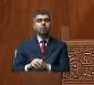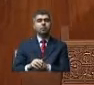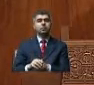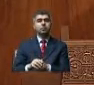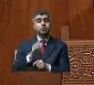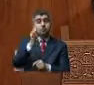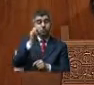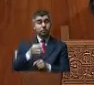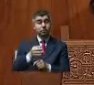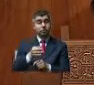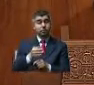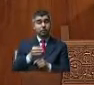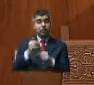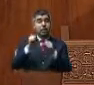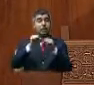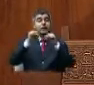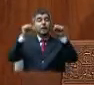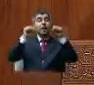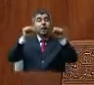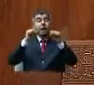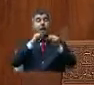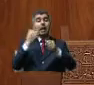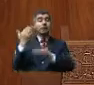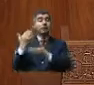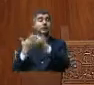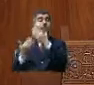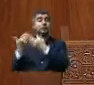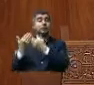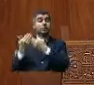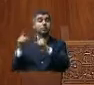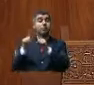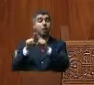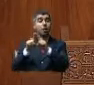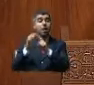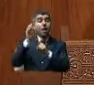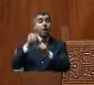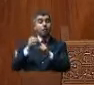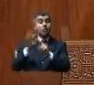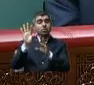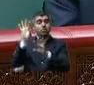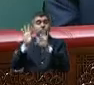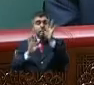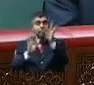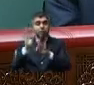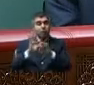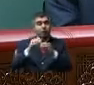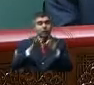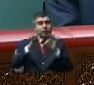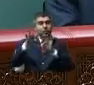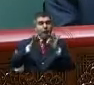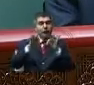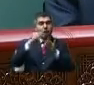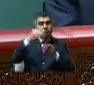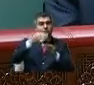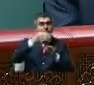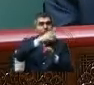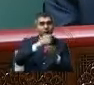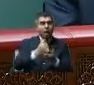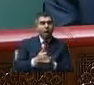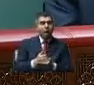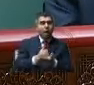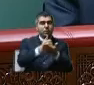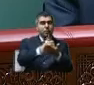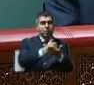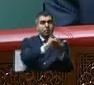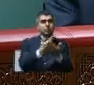أولت منذ الاستقلال أهمية خاصة للجانب الاجتماعي واتخذت من أجل ذلك إجراءات مهمة،